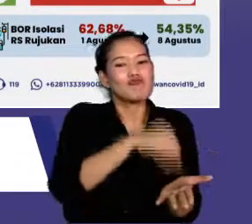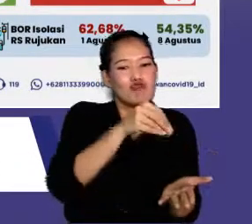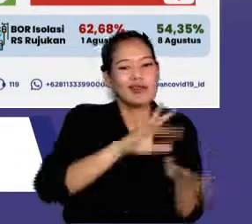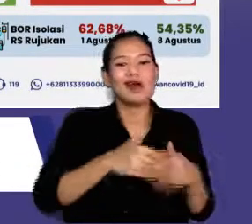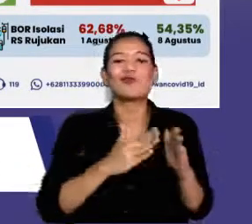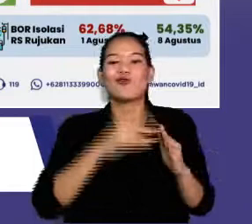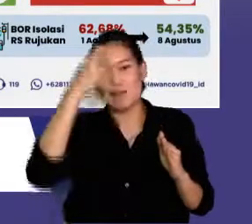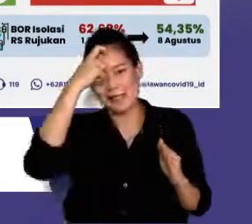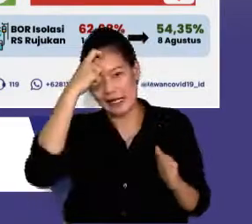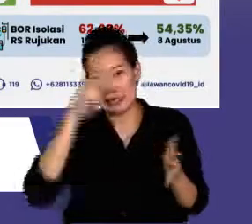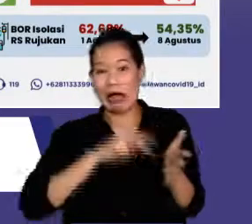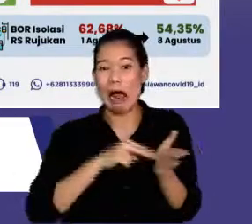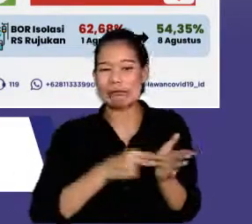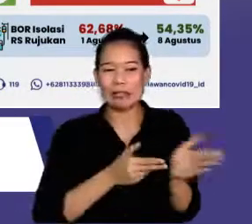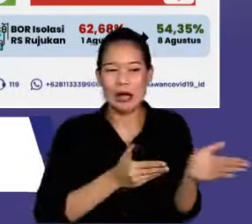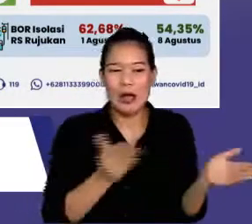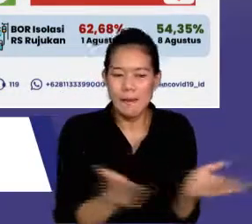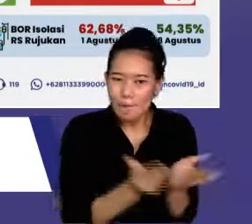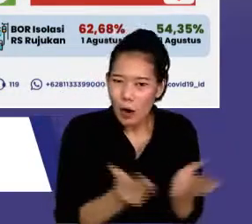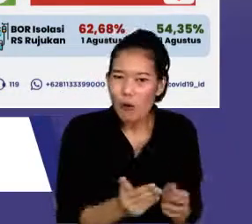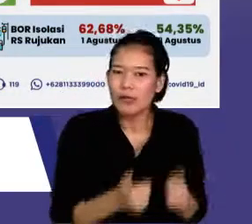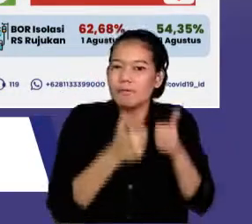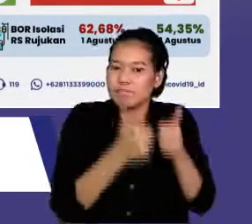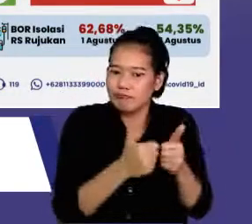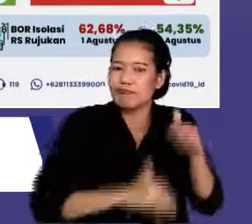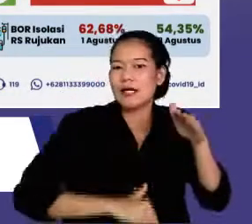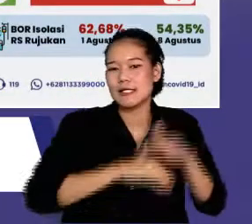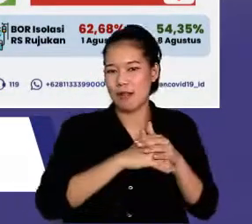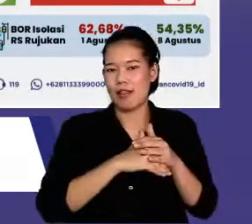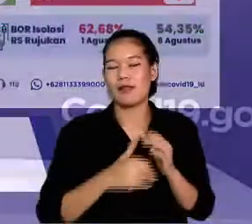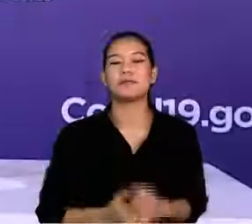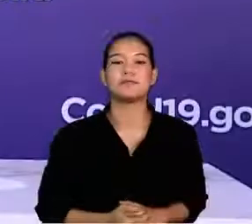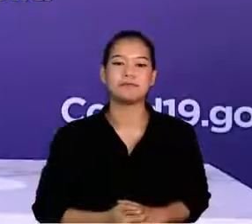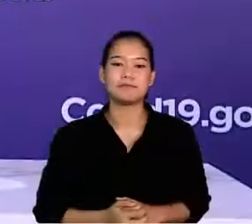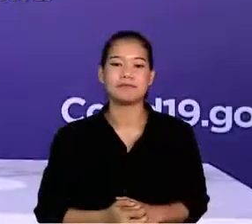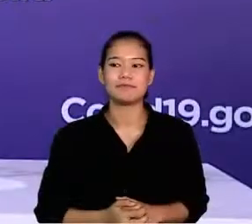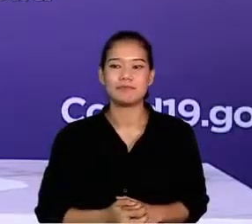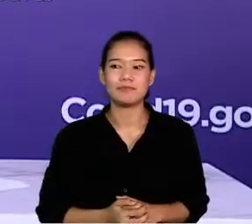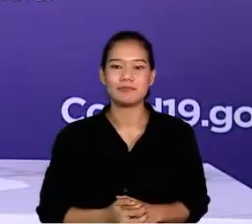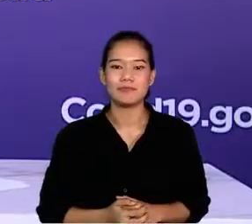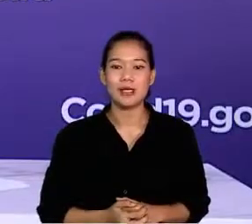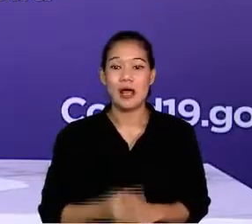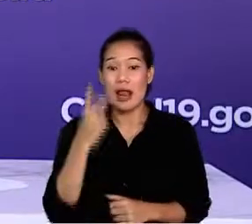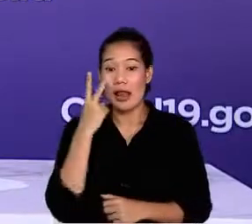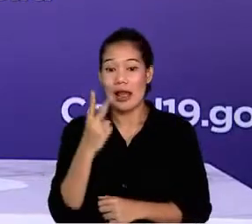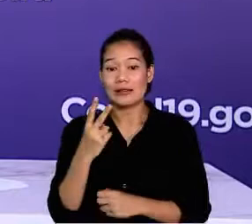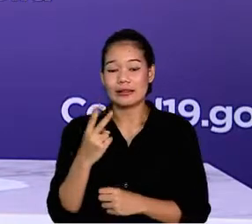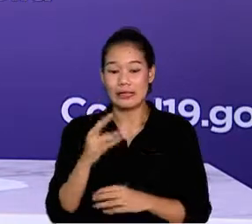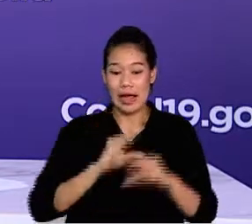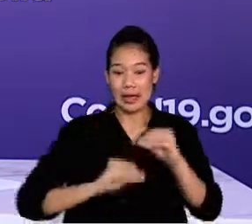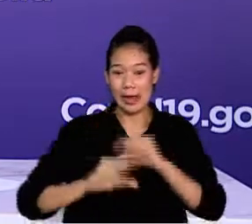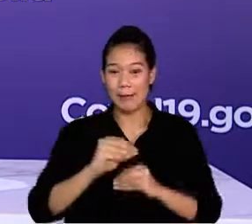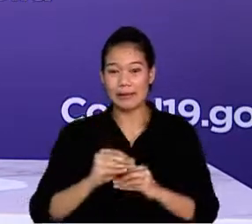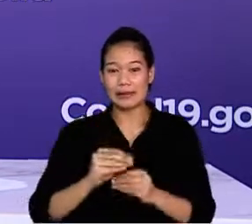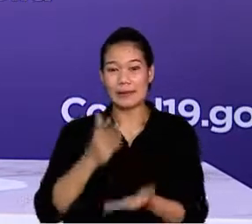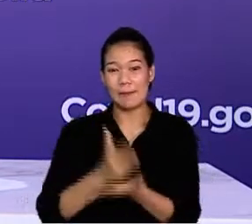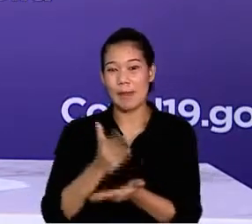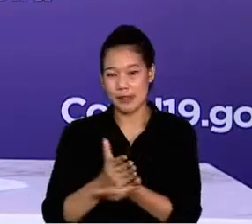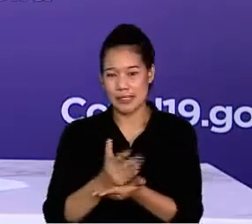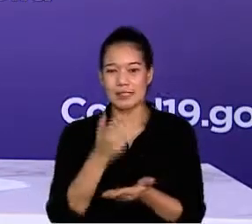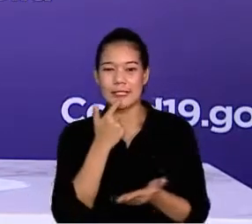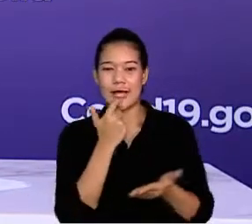sakit agar dapat ditangani dengan segera dan semaksimal mungkin Berdasarkan hasil rapat terbatas